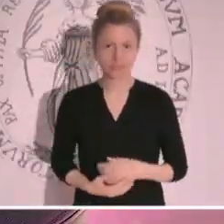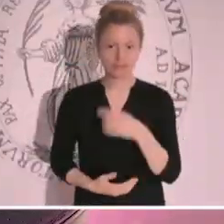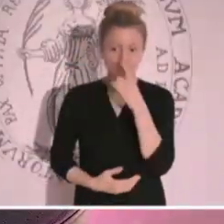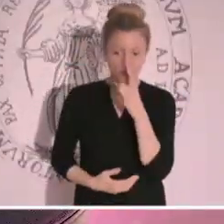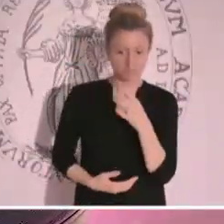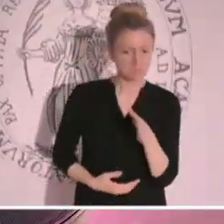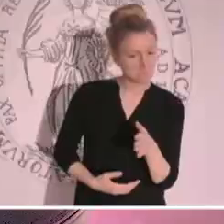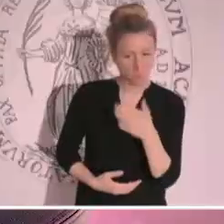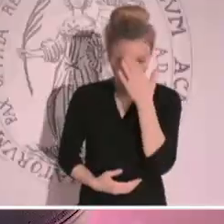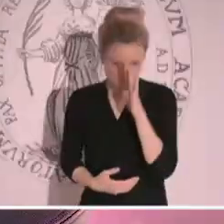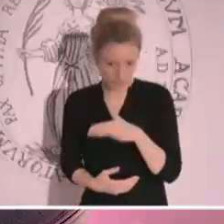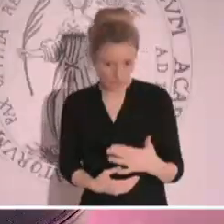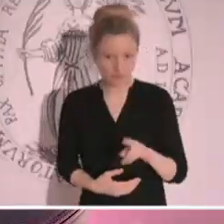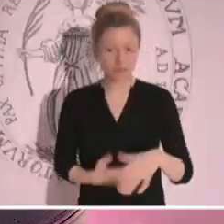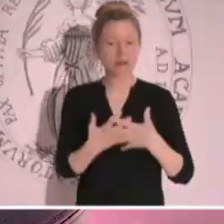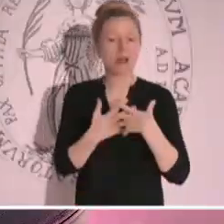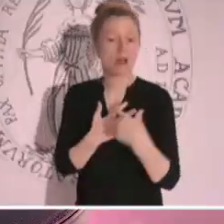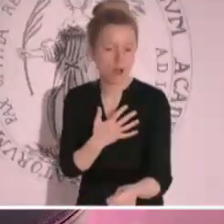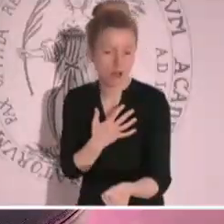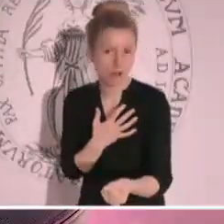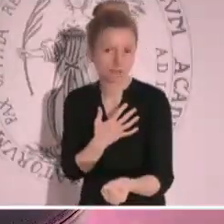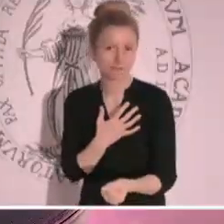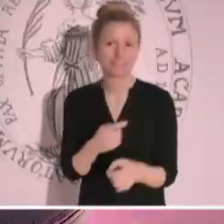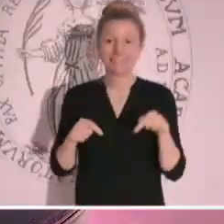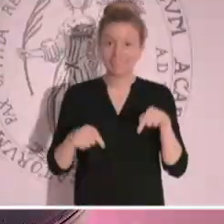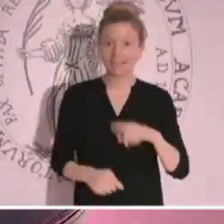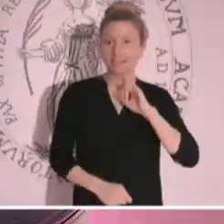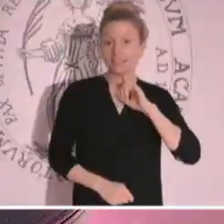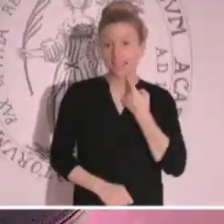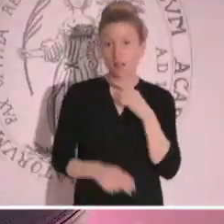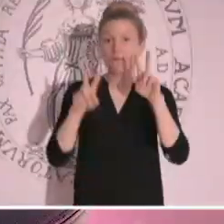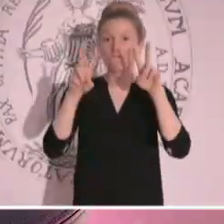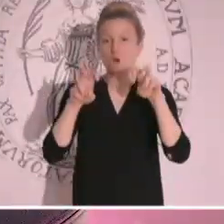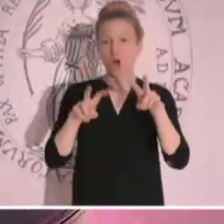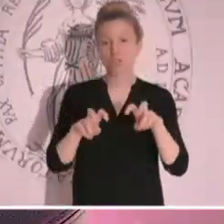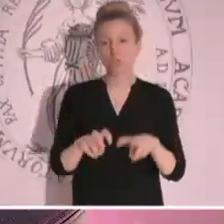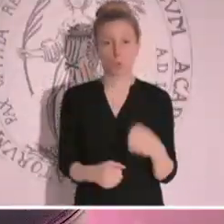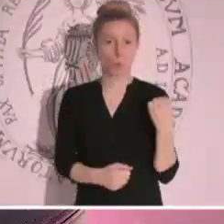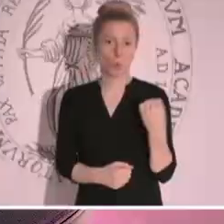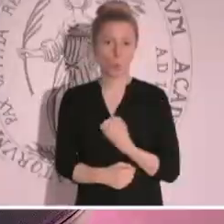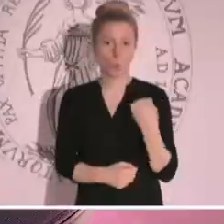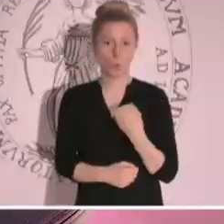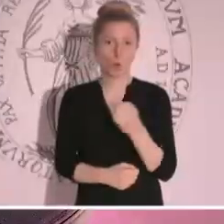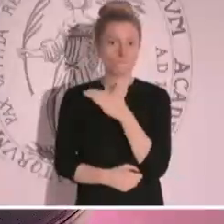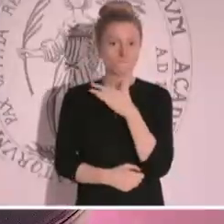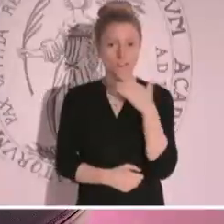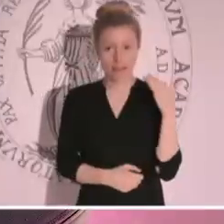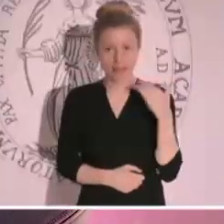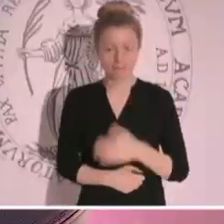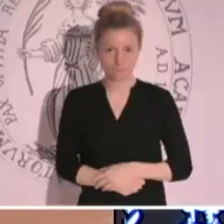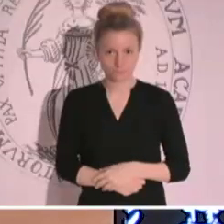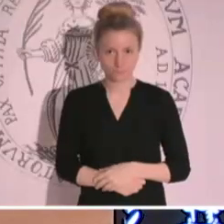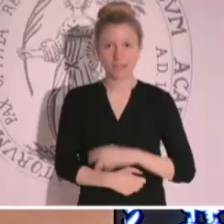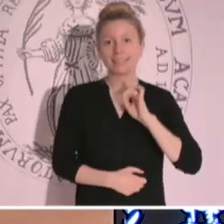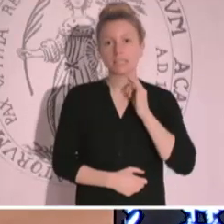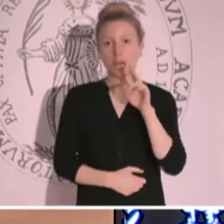forschungsstarke Fakultät. Kiel, die Kieler Medizin hat zum dritten Mal ein Exzellenzcluster,